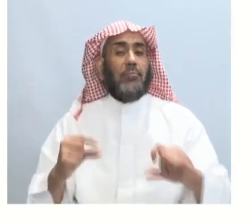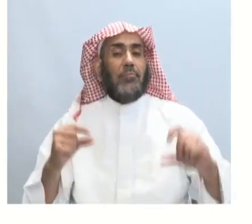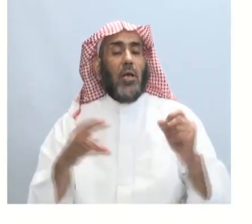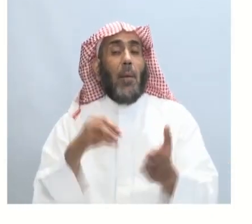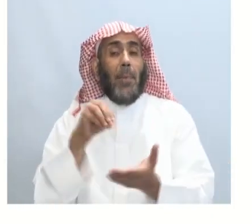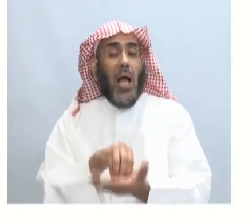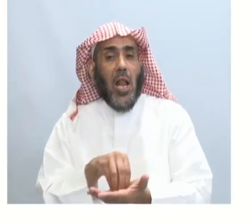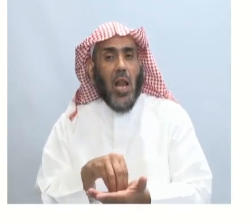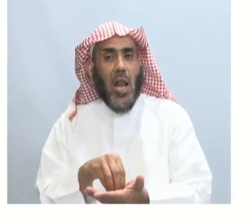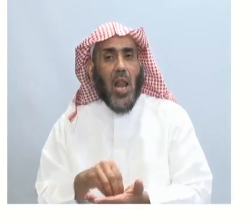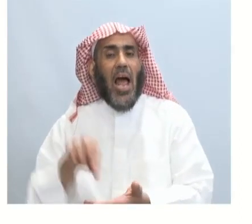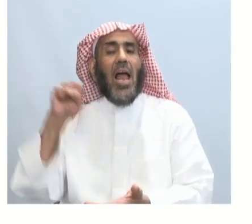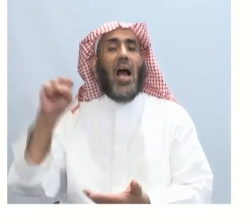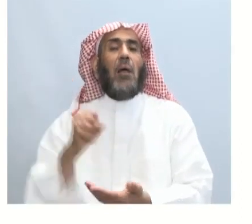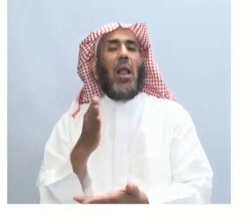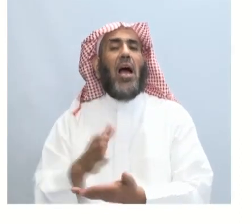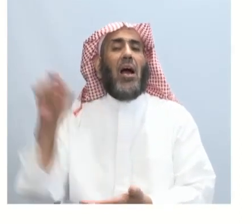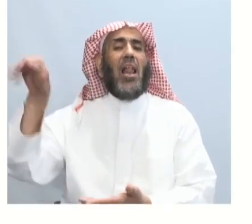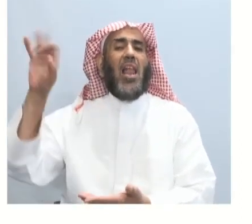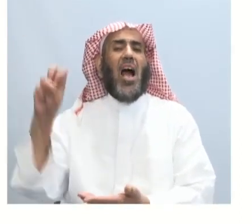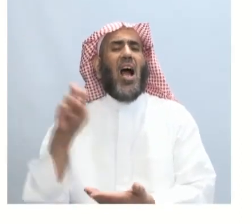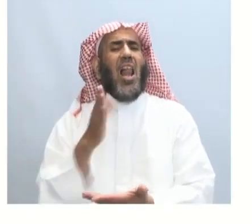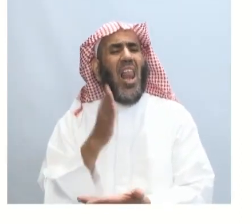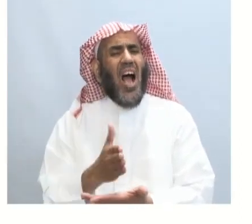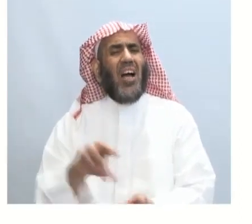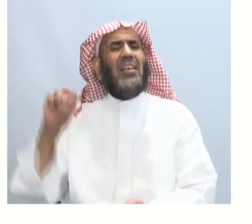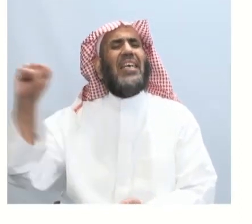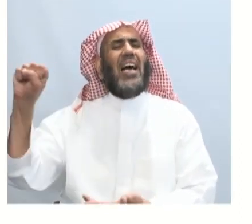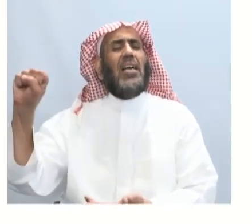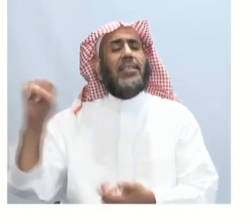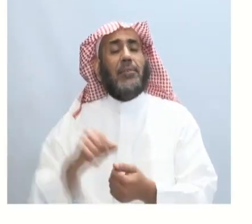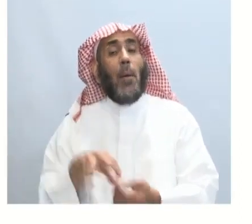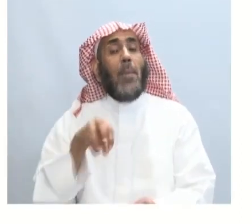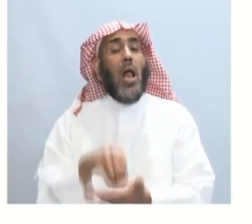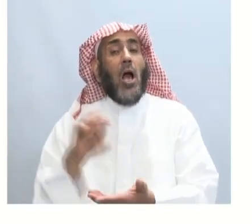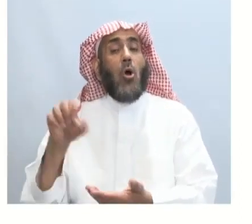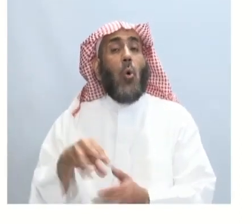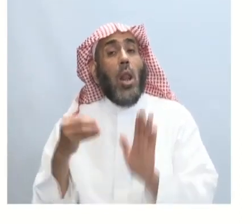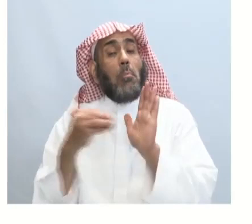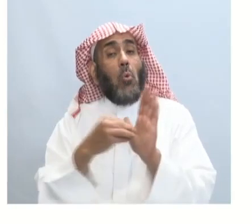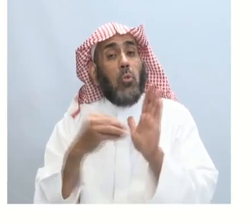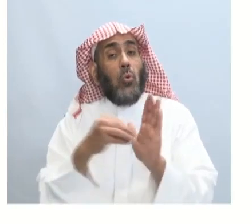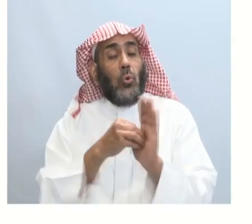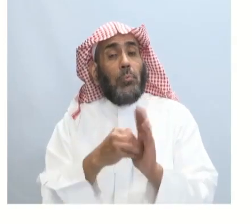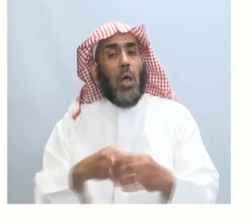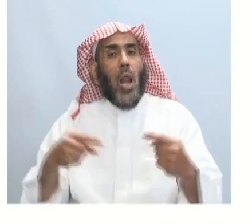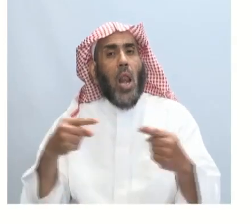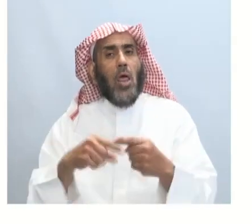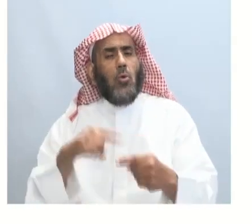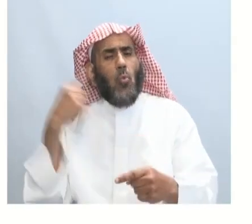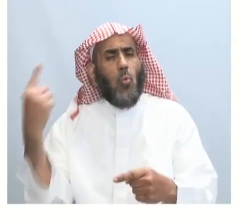محل الحق محل الحق بينا قبل قليل ان محل الحق هو الموضوع الذي